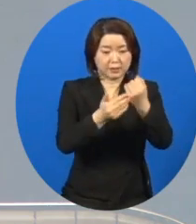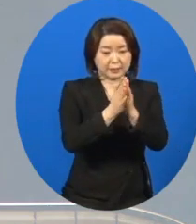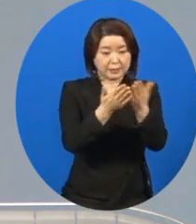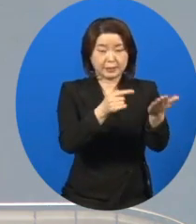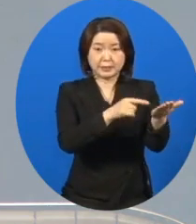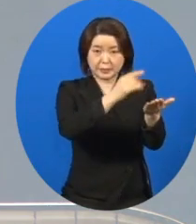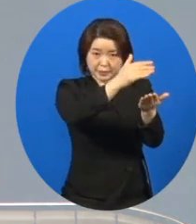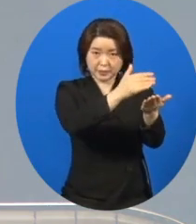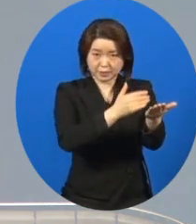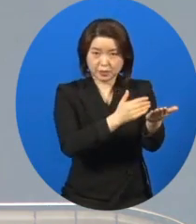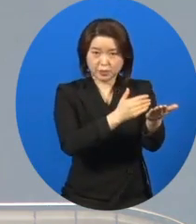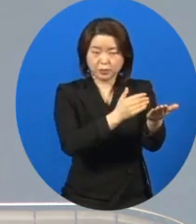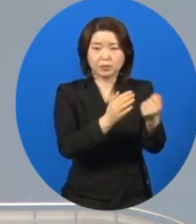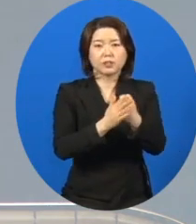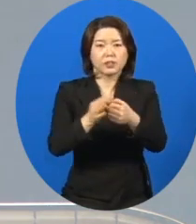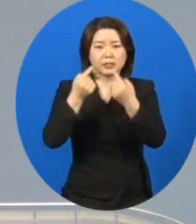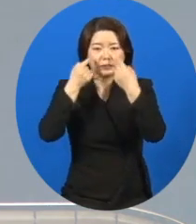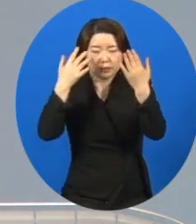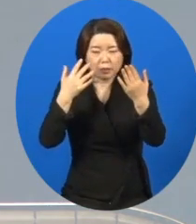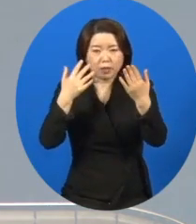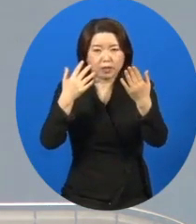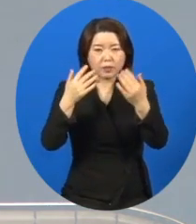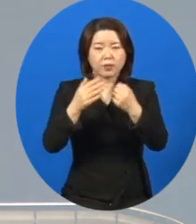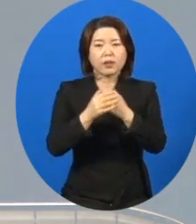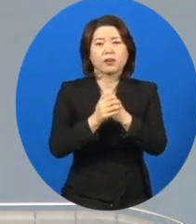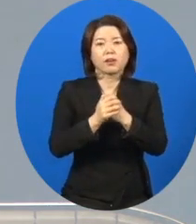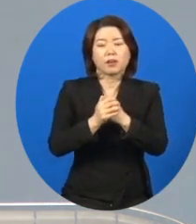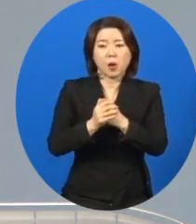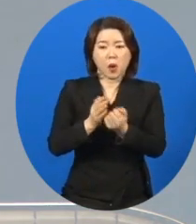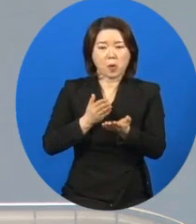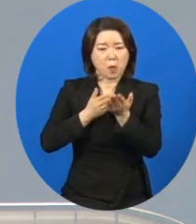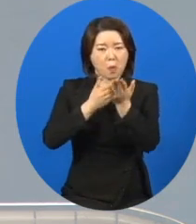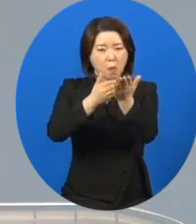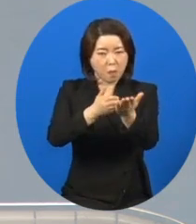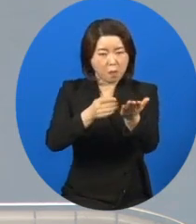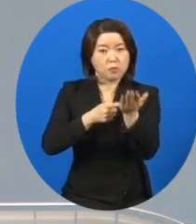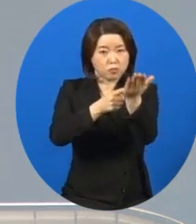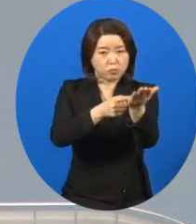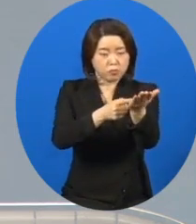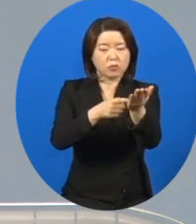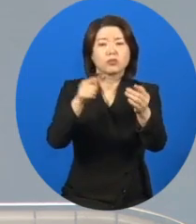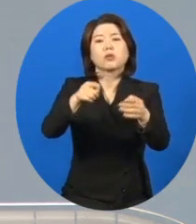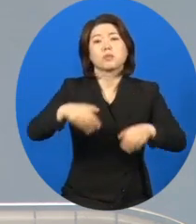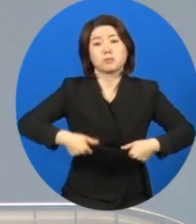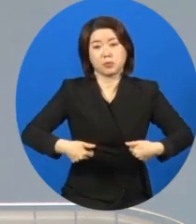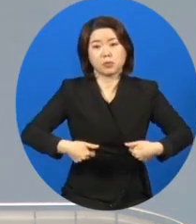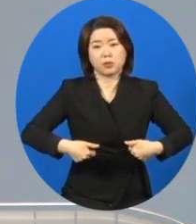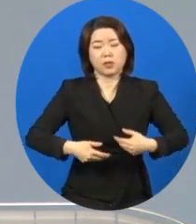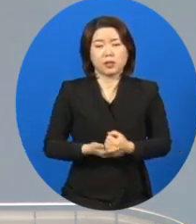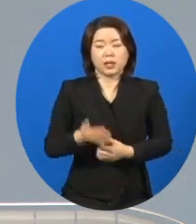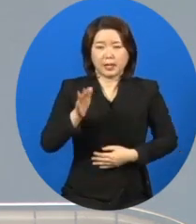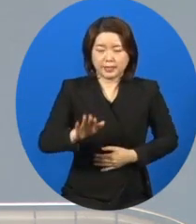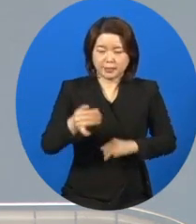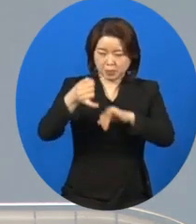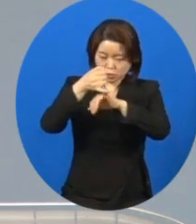내용을 정확하게 성경에 있는 내용을 주장하는 것도 필요합니다. 그러나